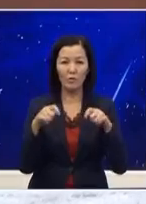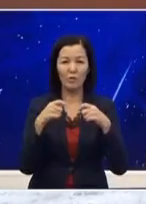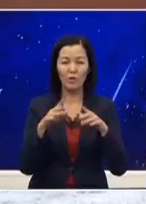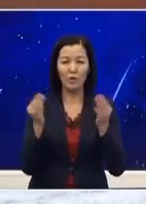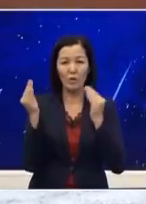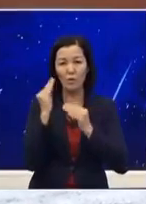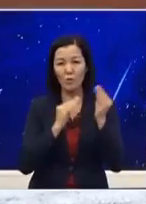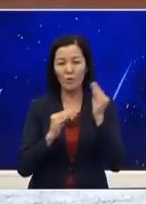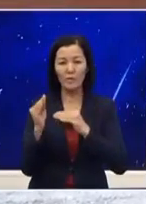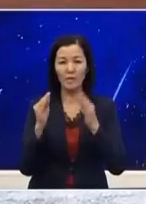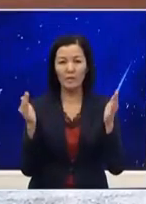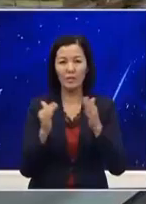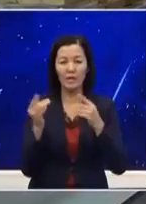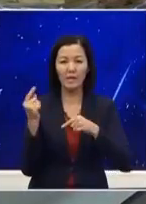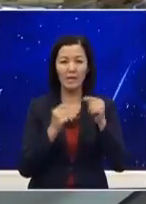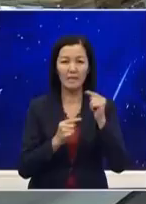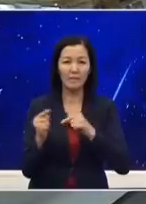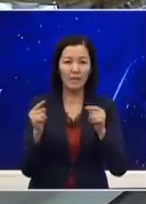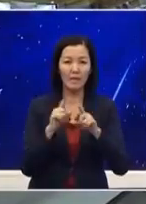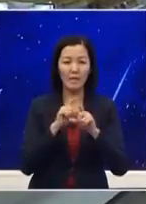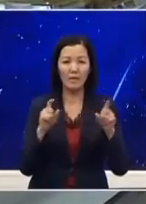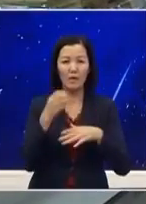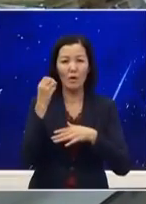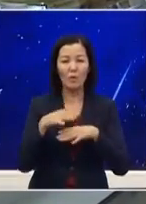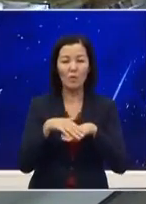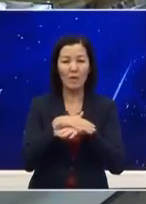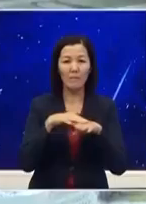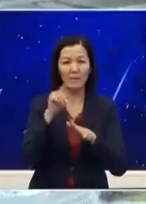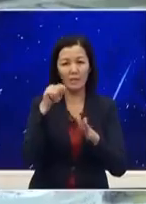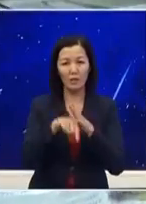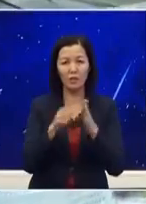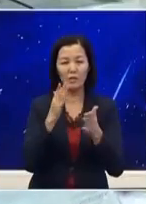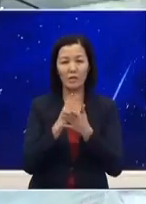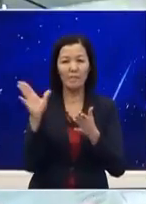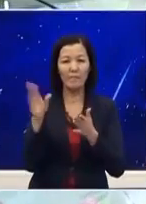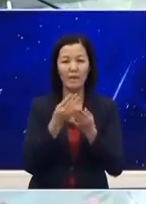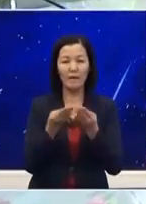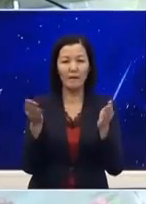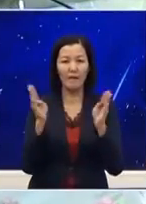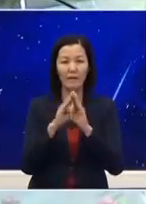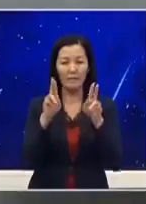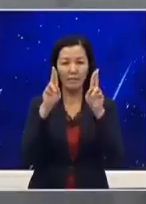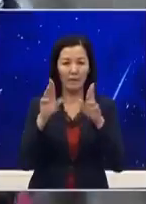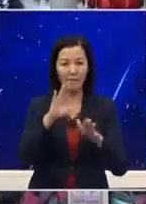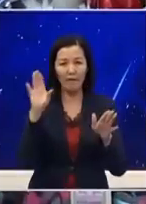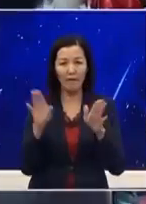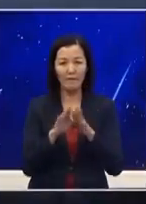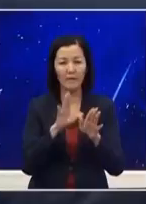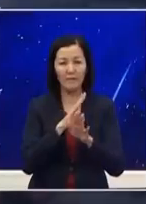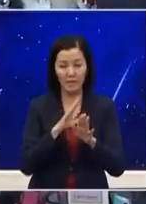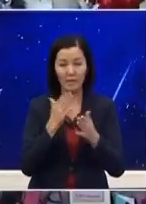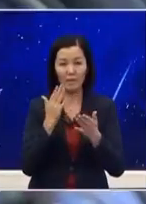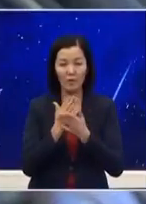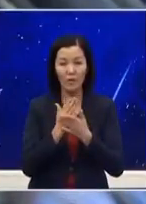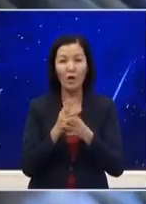сұлулық салондары сынды шағын кәсіп көздерінің көбі орталық базарда орналасқан. Барлығы карантиндік талап ережелерді қатаң сақтауда. Десек